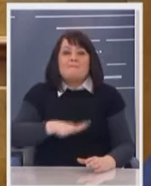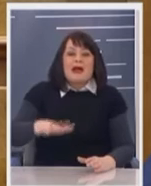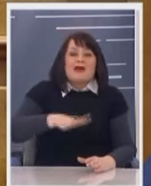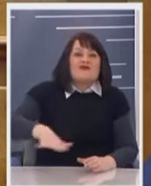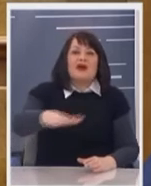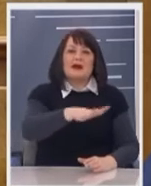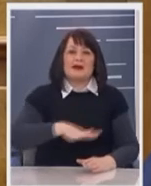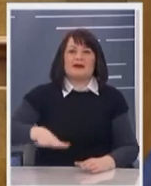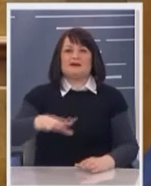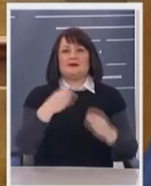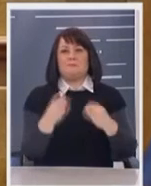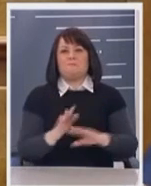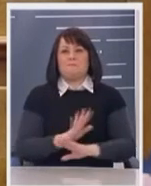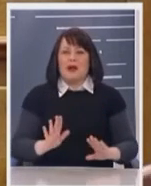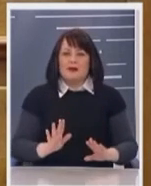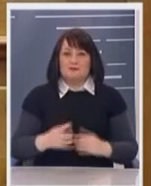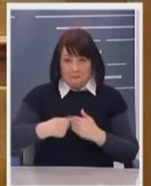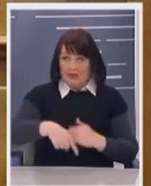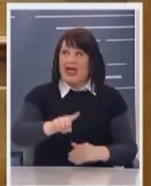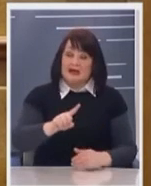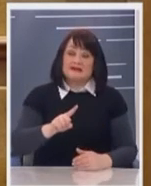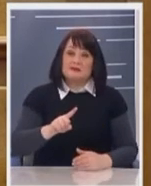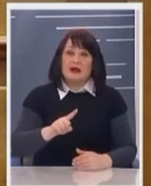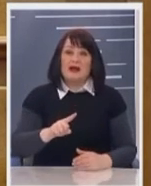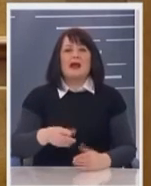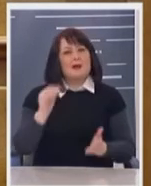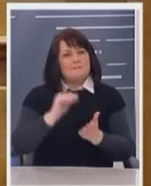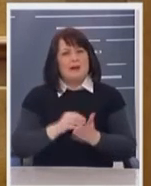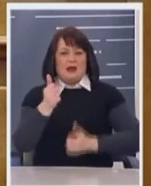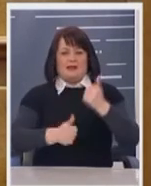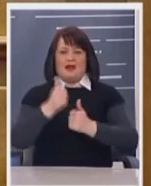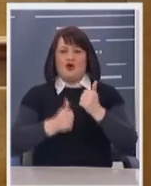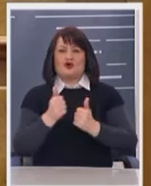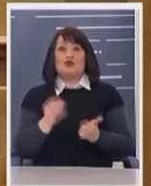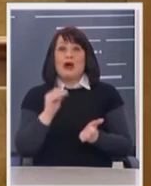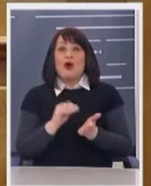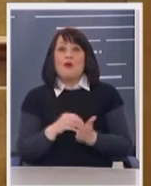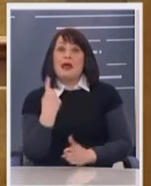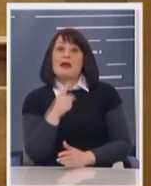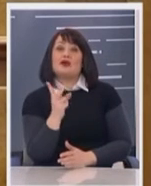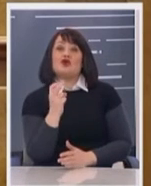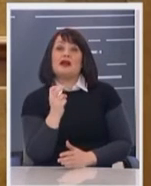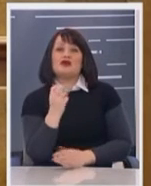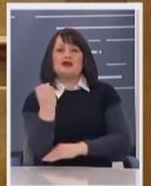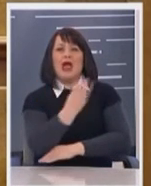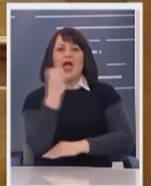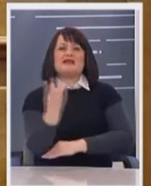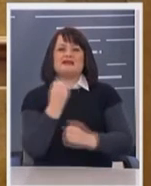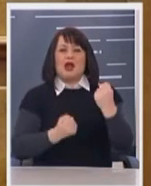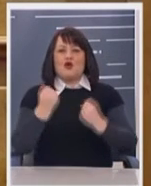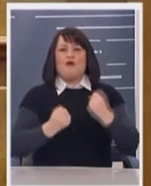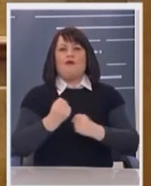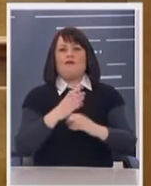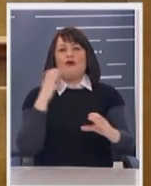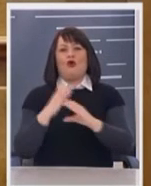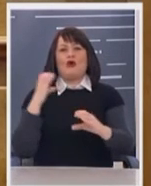χώρας. Και το επόμενο διάστημα προκυρήσεται νέος διαγωνισμός για άλλα 120 ασθενοφόρα.